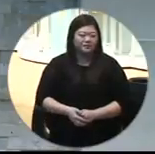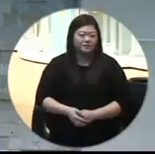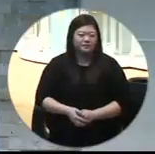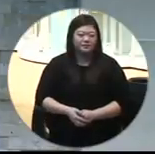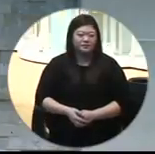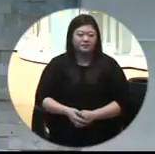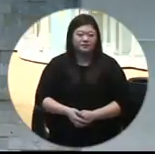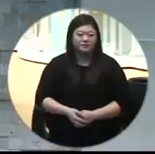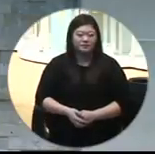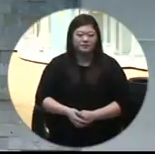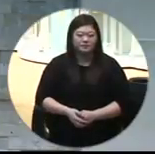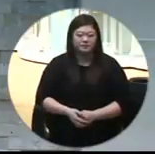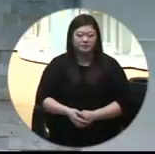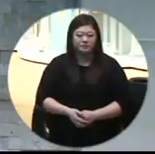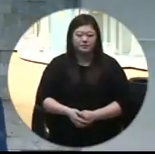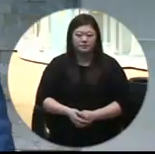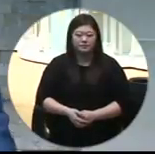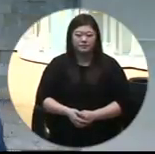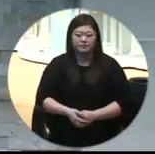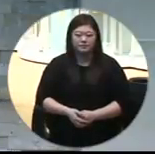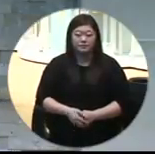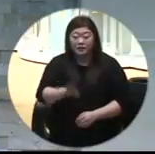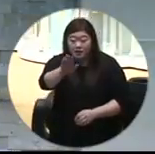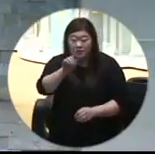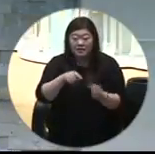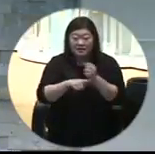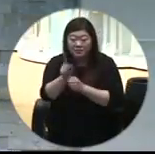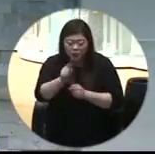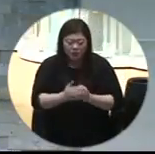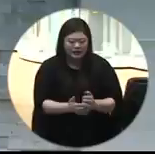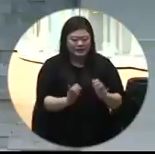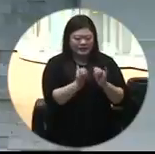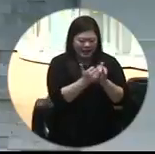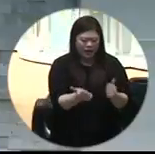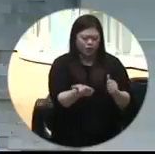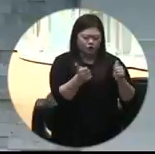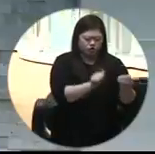다시 말해서 사람은 사람이고 귀신은 귀신이에요.